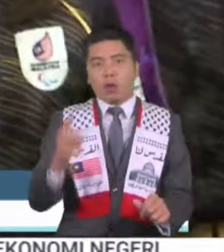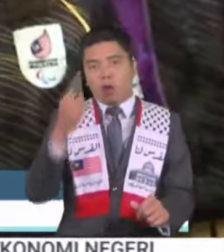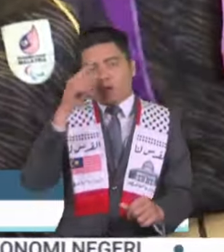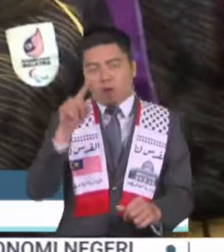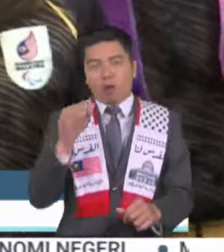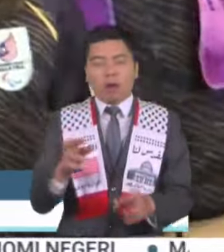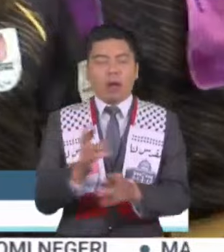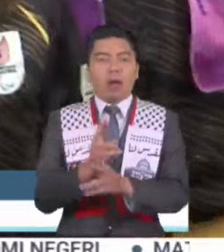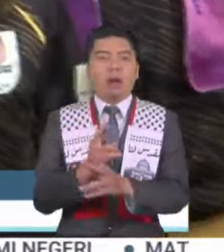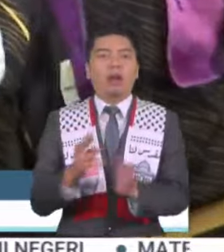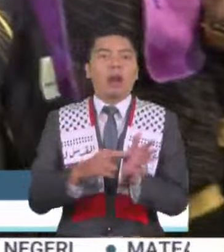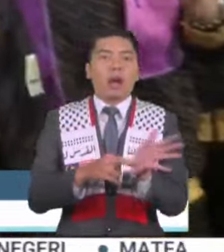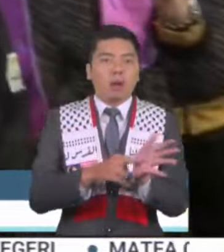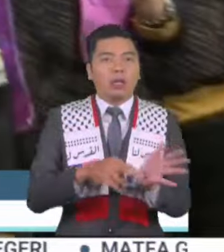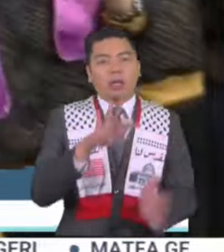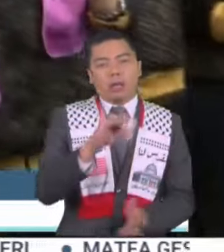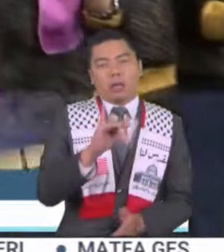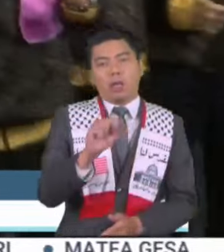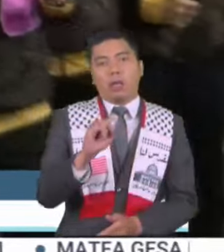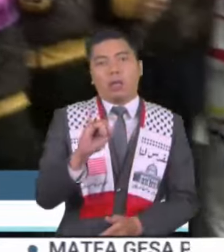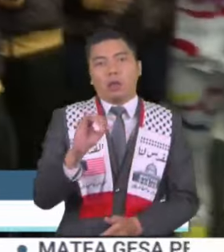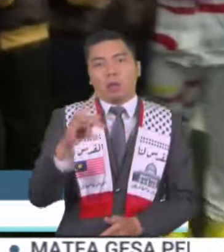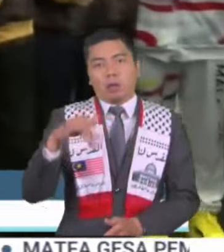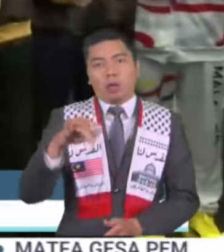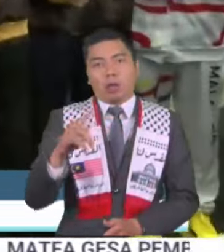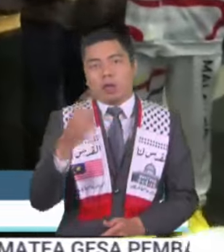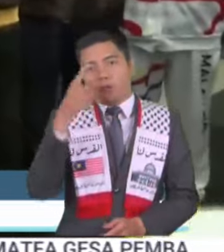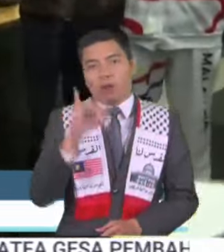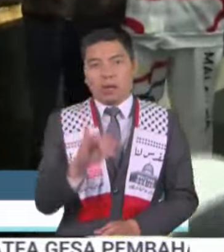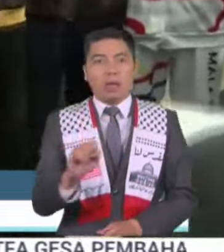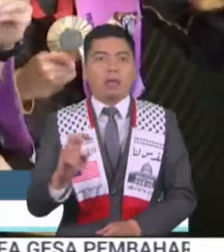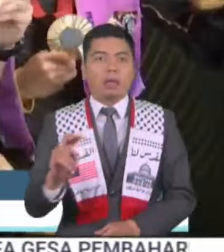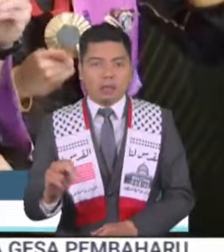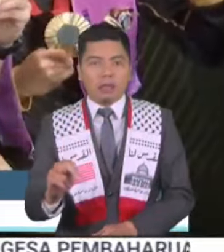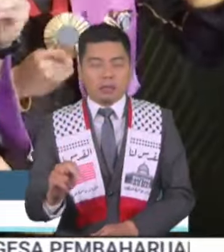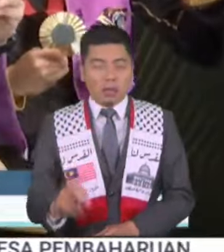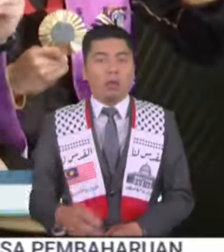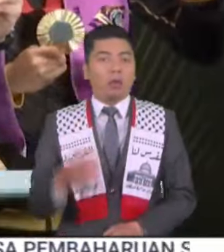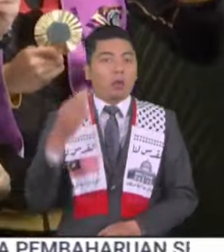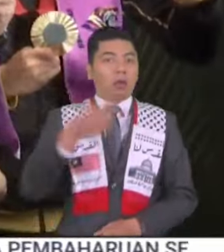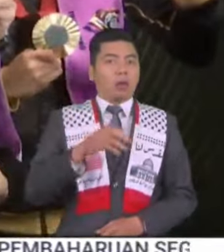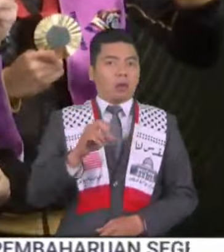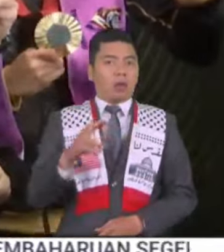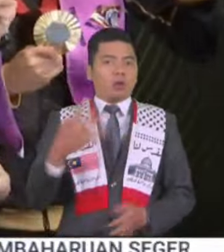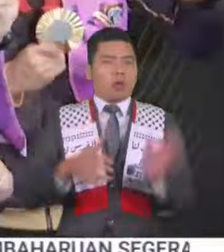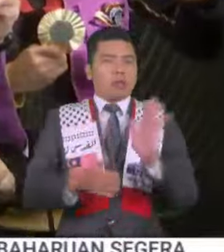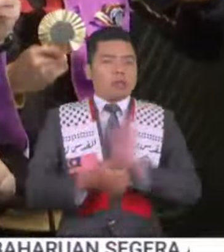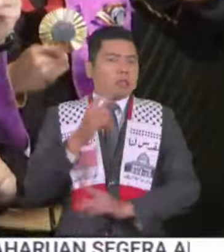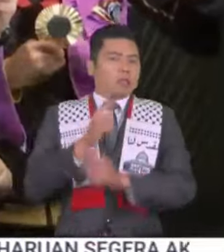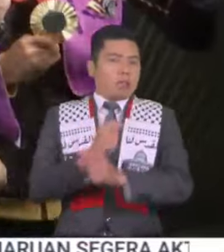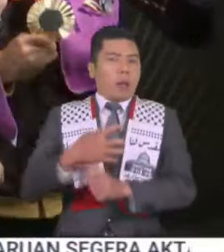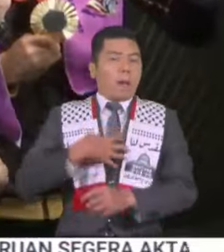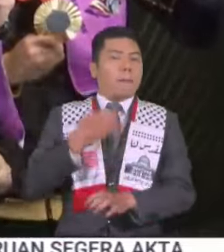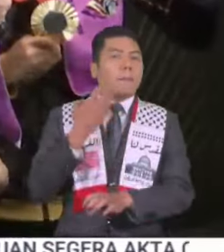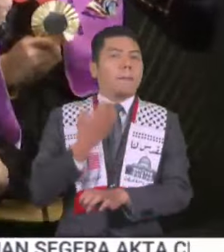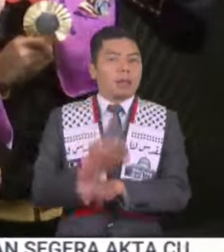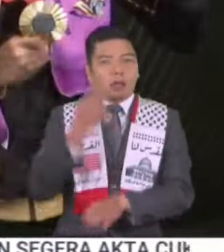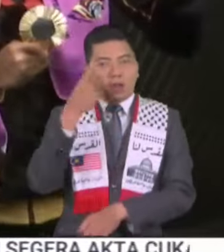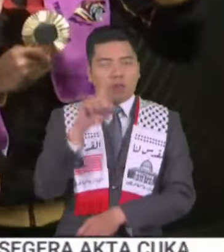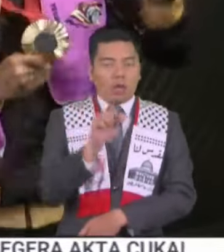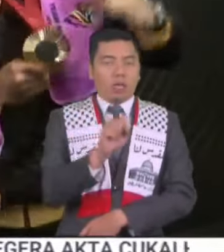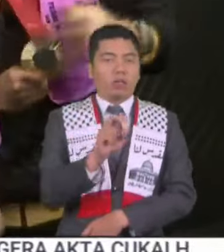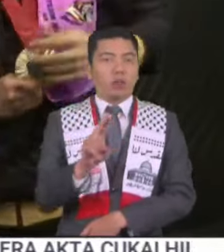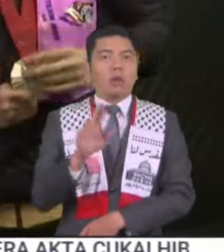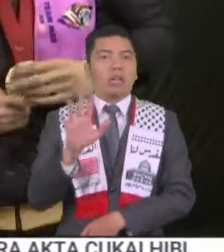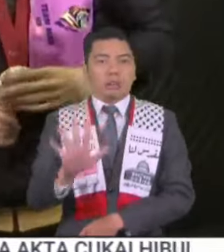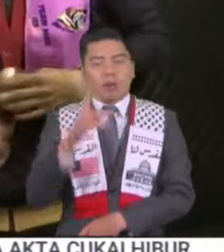mendapat rawatan fisioterapi di ISN. Lek Hau berjaya mempertahankan pingat emas dalam kategori SU5